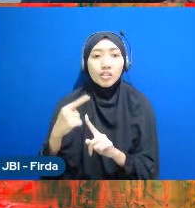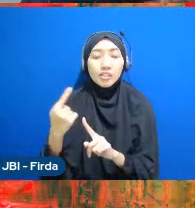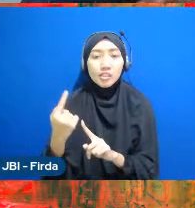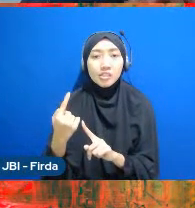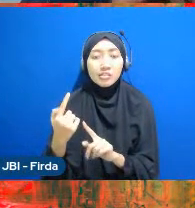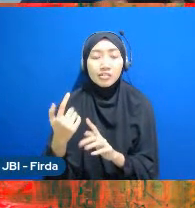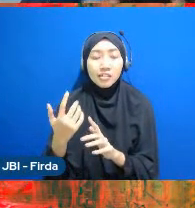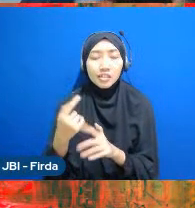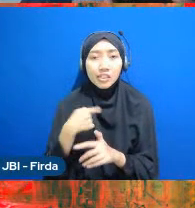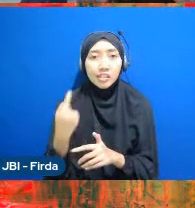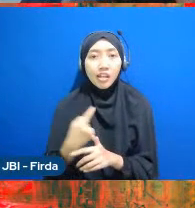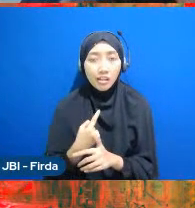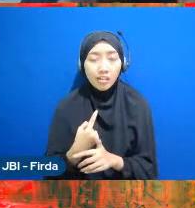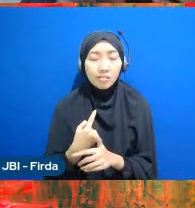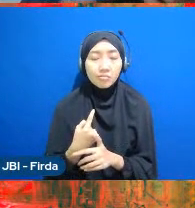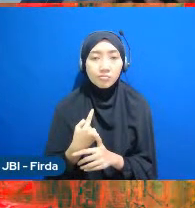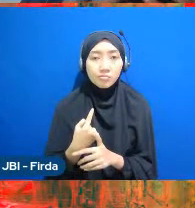kita